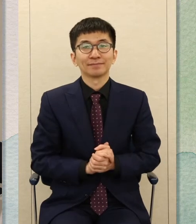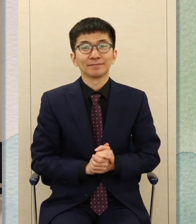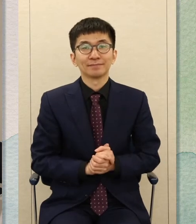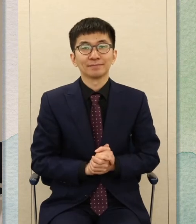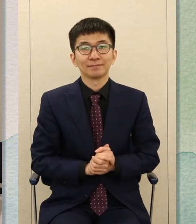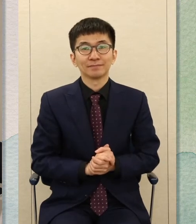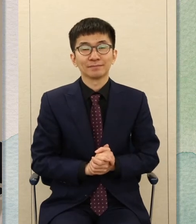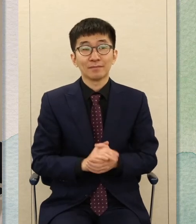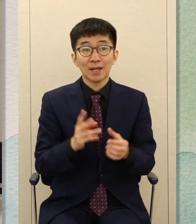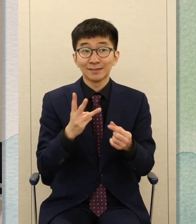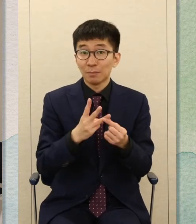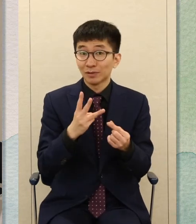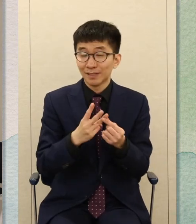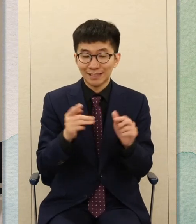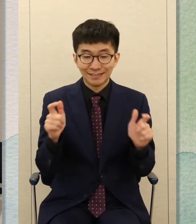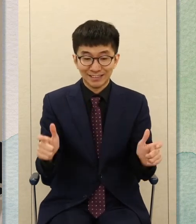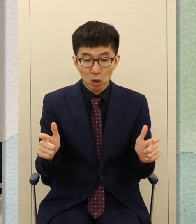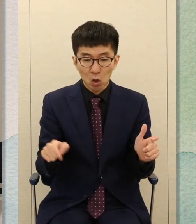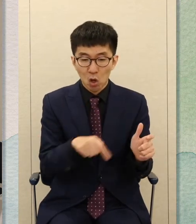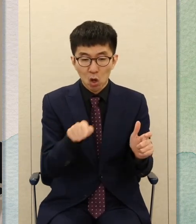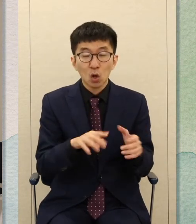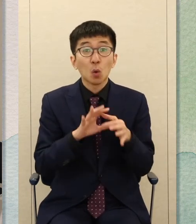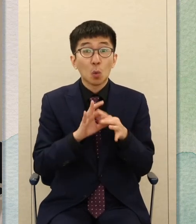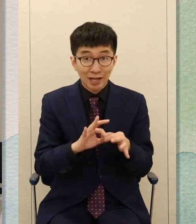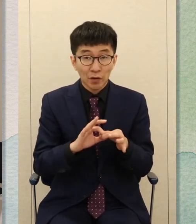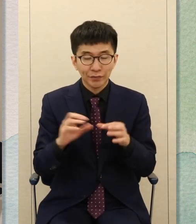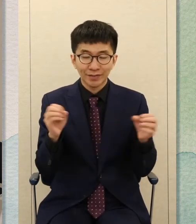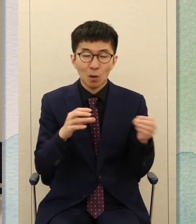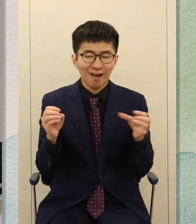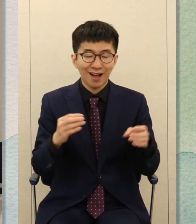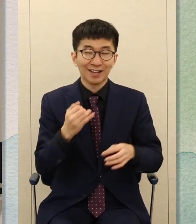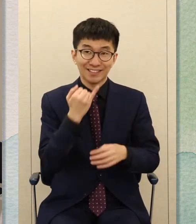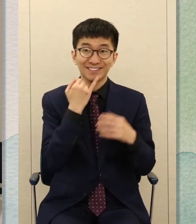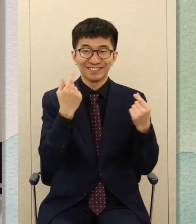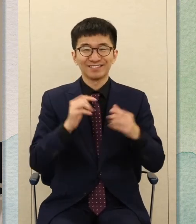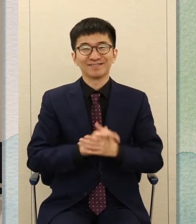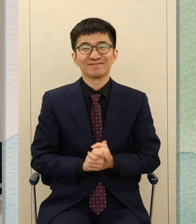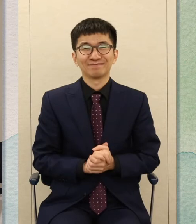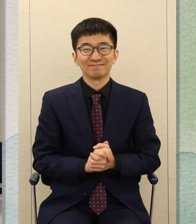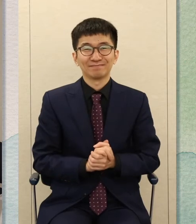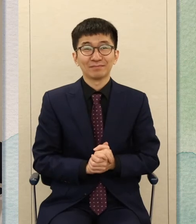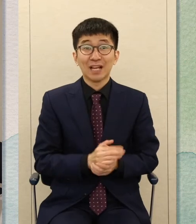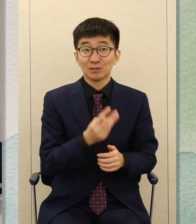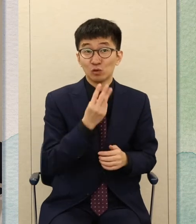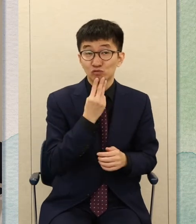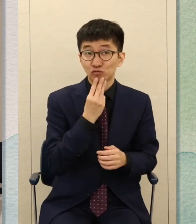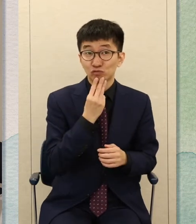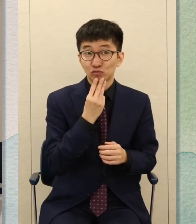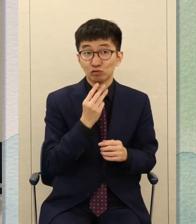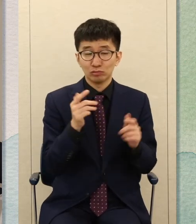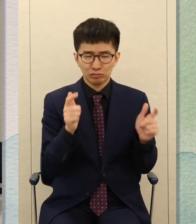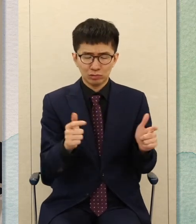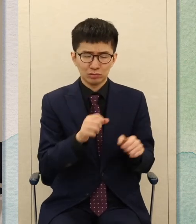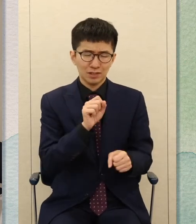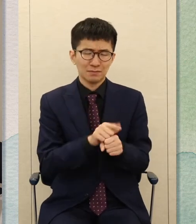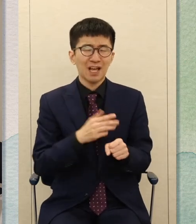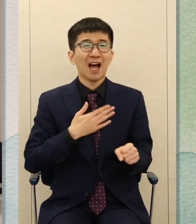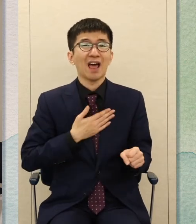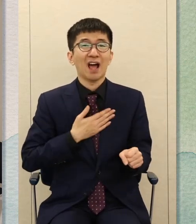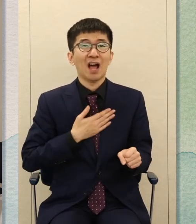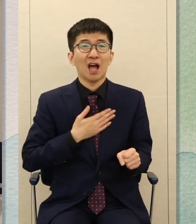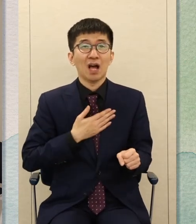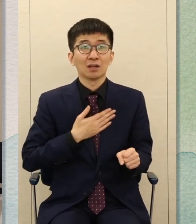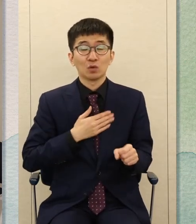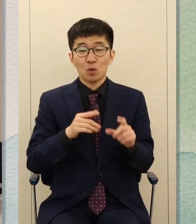다음에 이제 자기 지역에 관한 책 역시 토론하기가 너무 좋은 거예요. 그러니까 서울은 우리가 잘 아는 데니까 특히